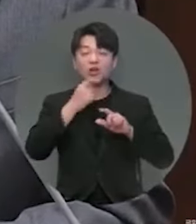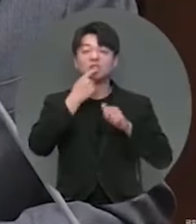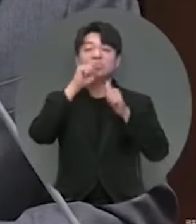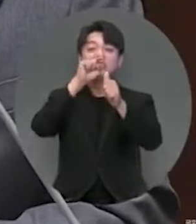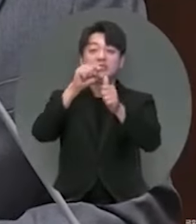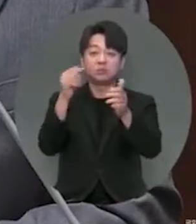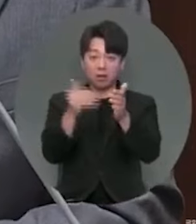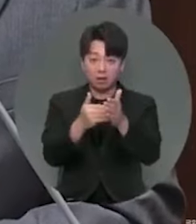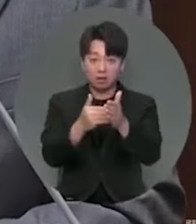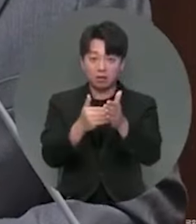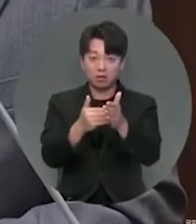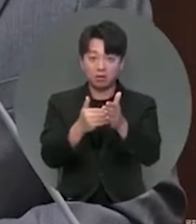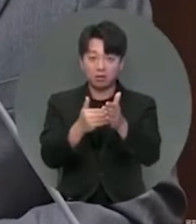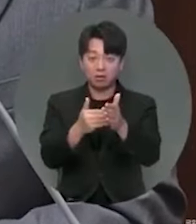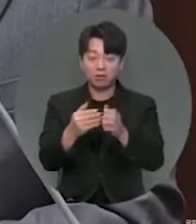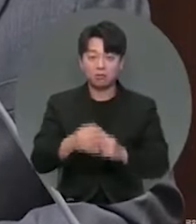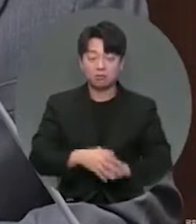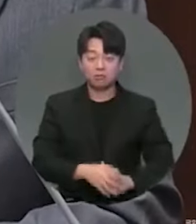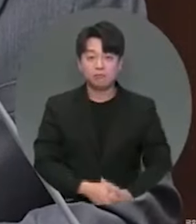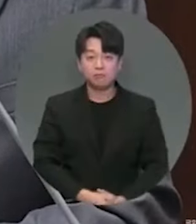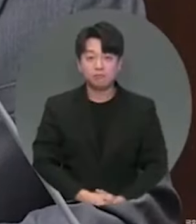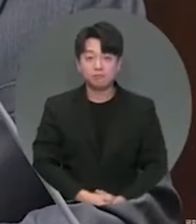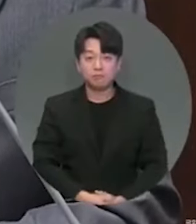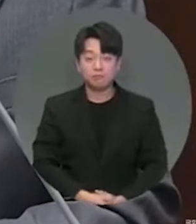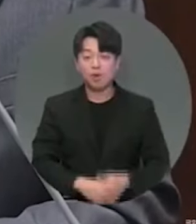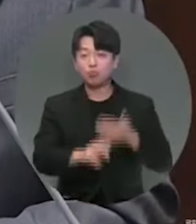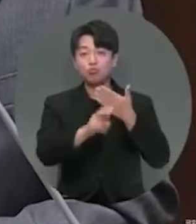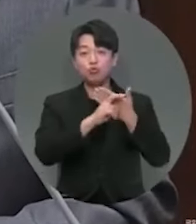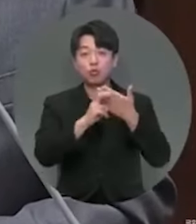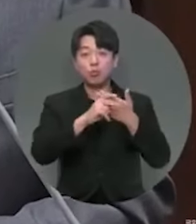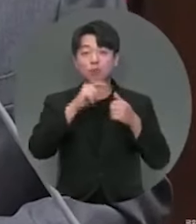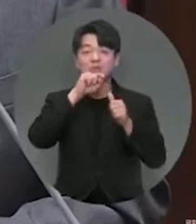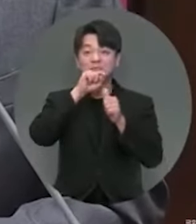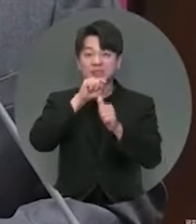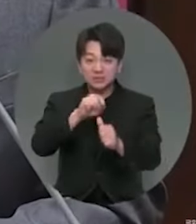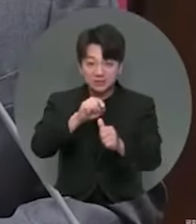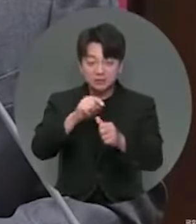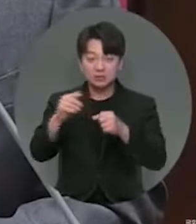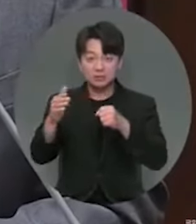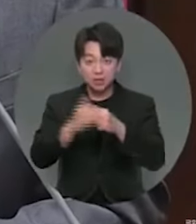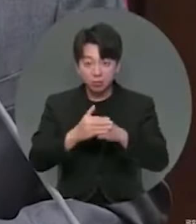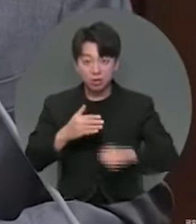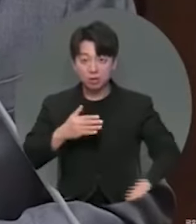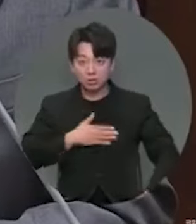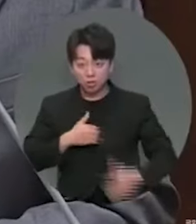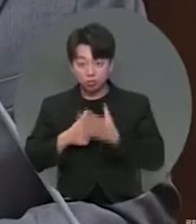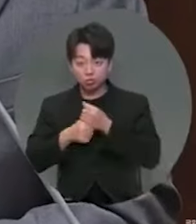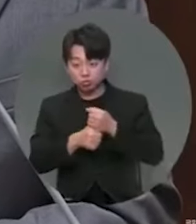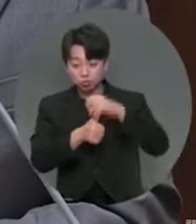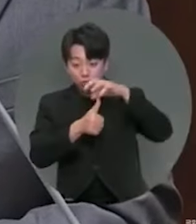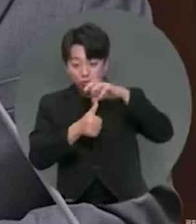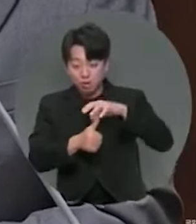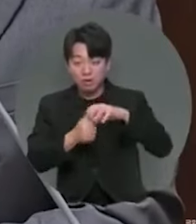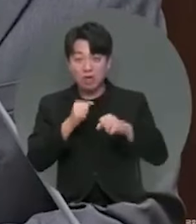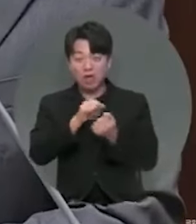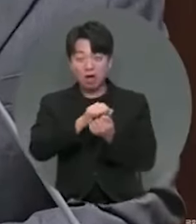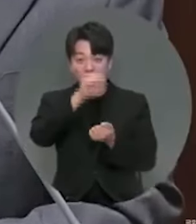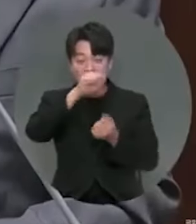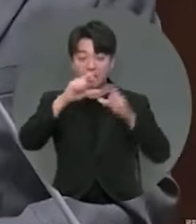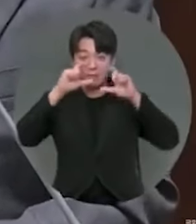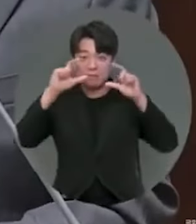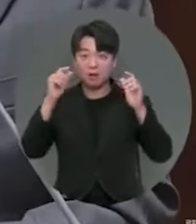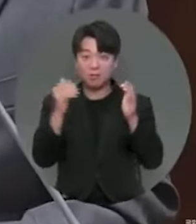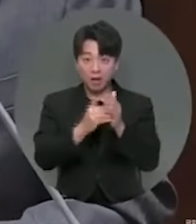했습니다. 이러한 위법적 하명 수사를 받아 저를 수사하고 구속영장을 청구한 권력의 하수인이